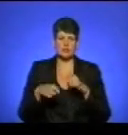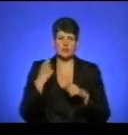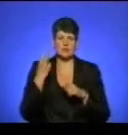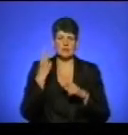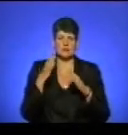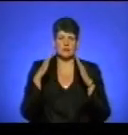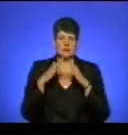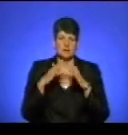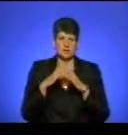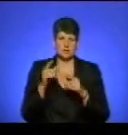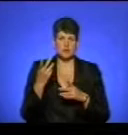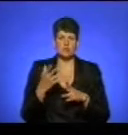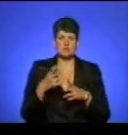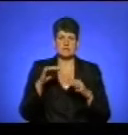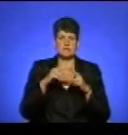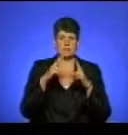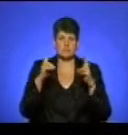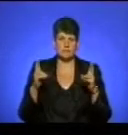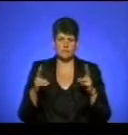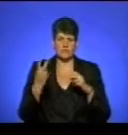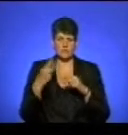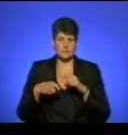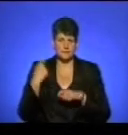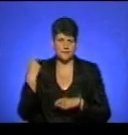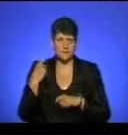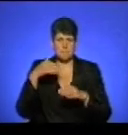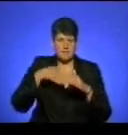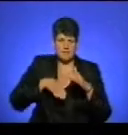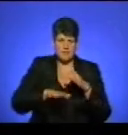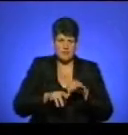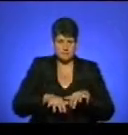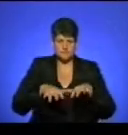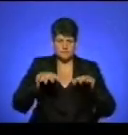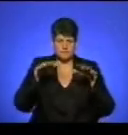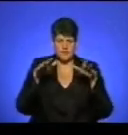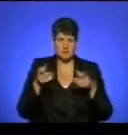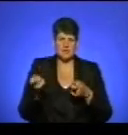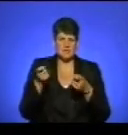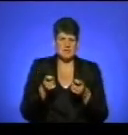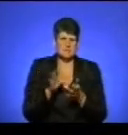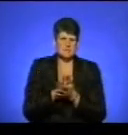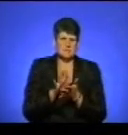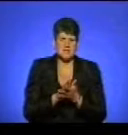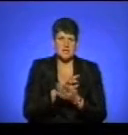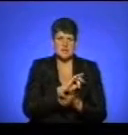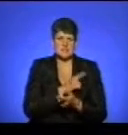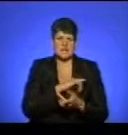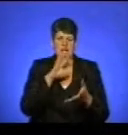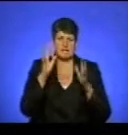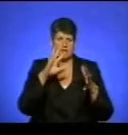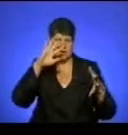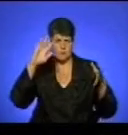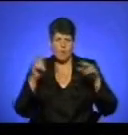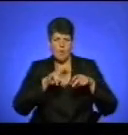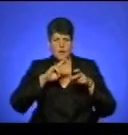мости. Також через зливу затопило підвали 6 домівок. Дощова вода принесла у село сміття, сильний вітер повалив дерева. Кошти